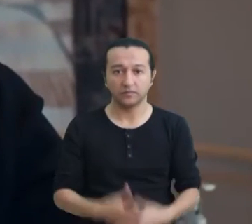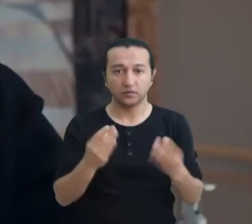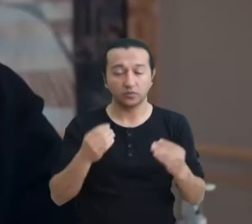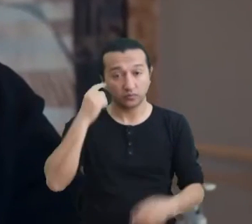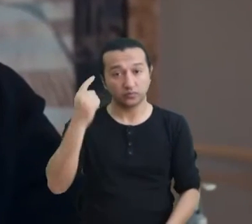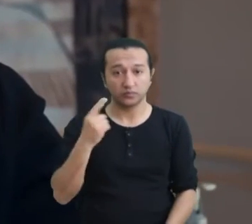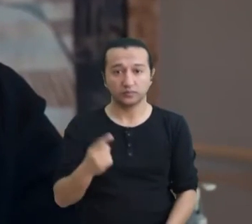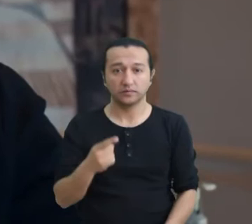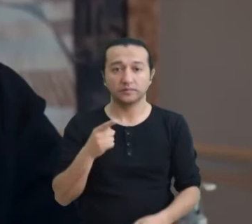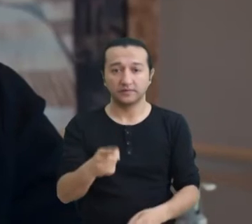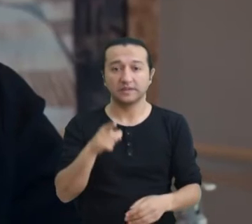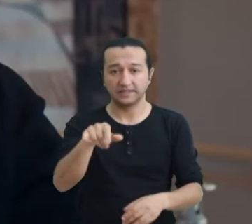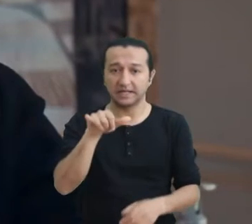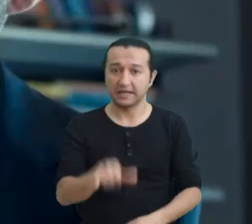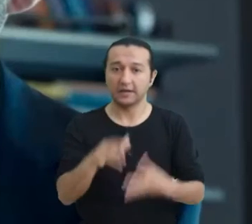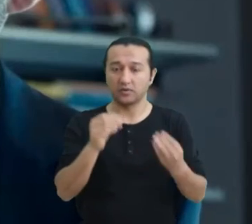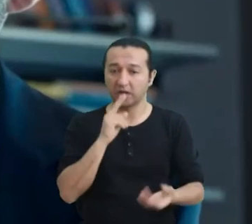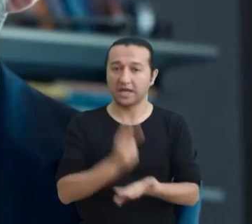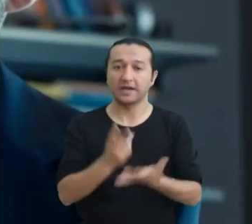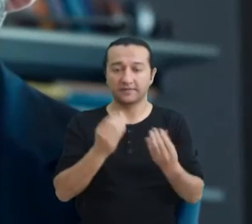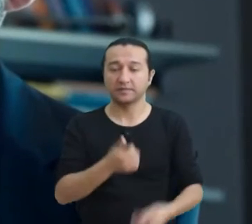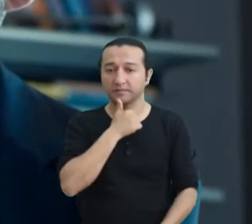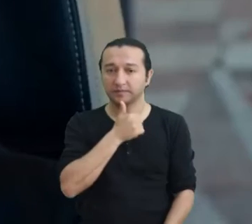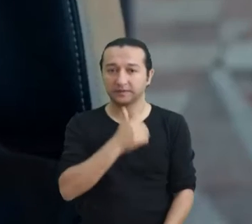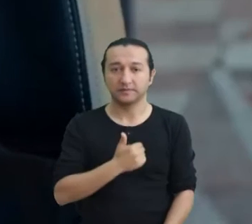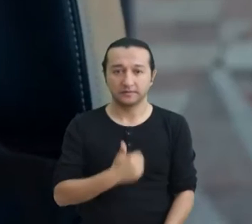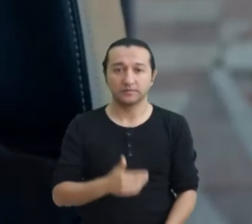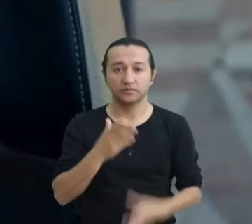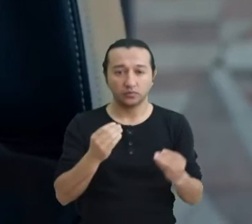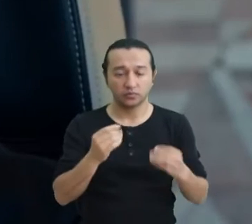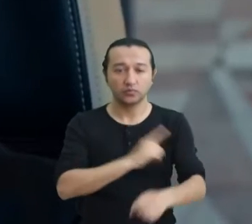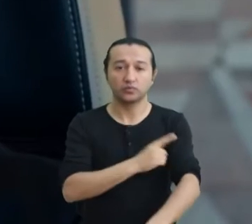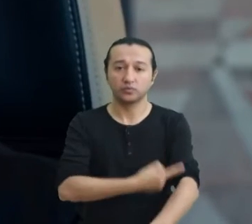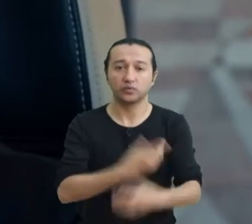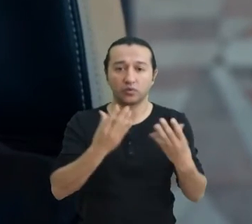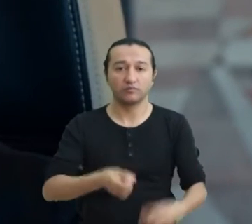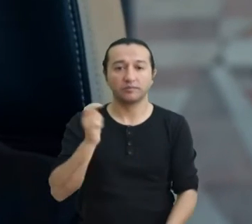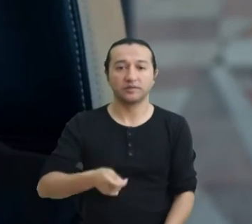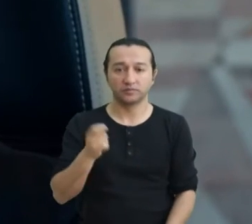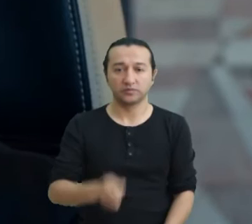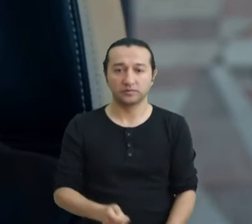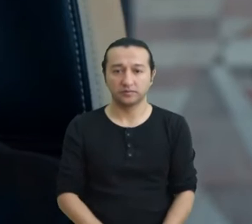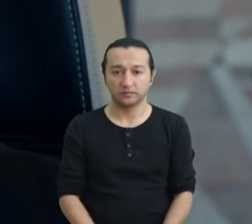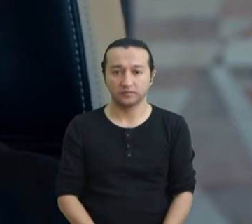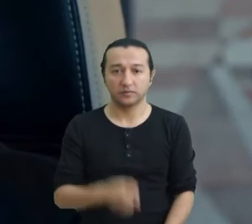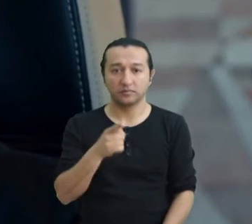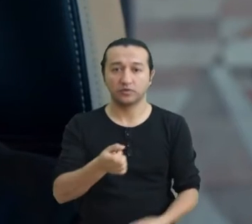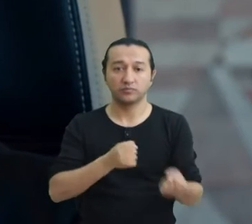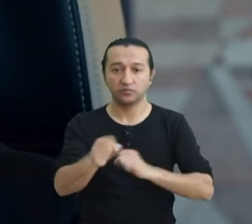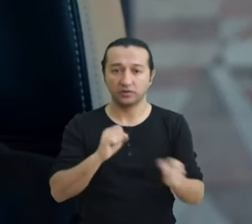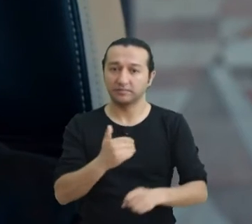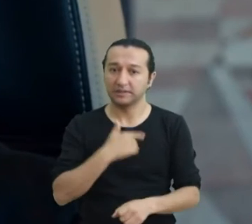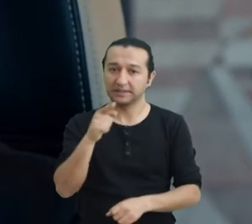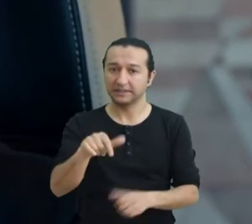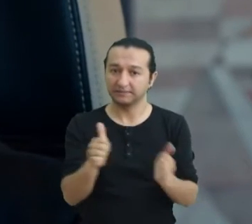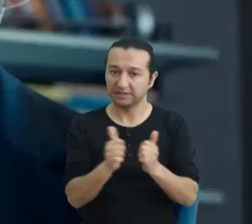Çok düşündüm ve senin haklı olduğuna karar verdim baba. Çok güçlü olmak zorundayız. Bu mücadelede ben